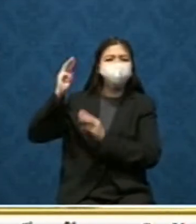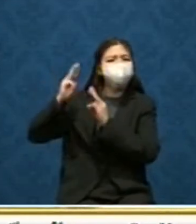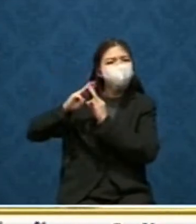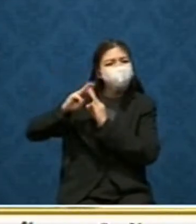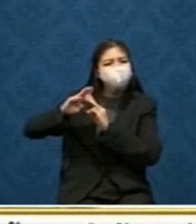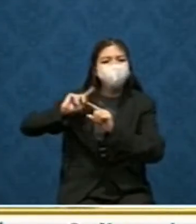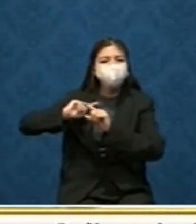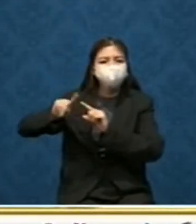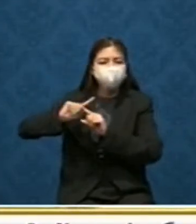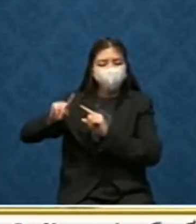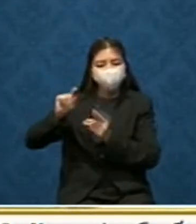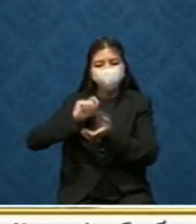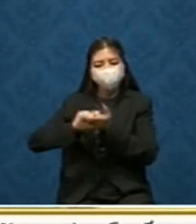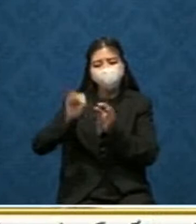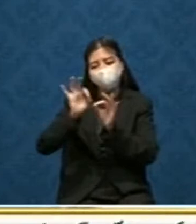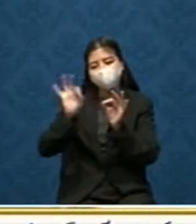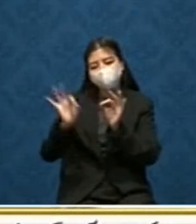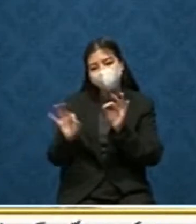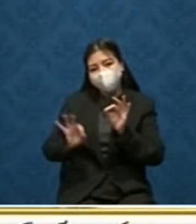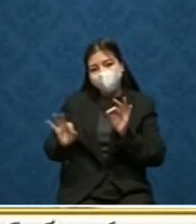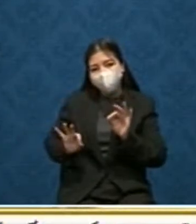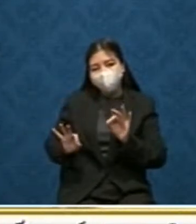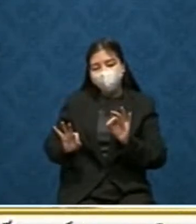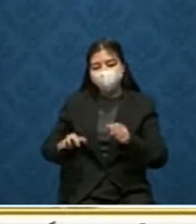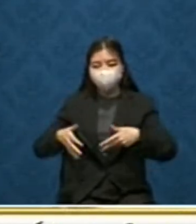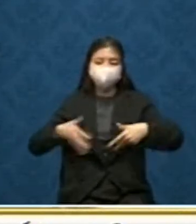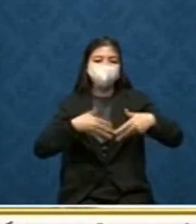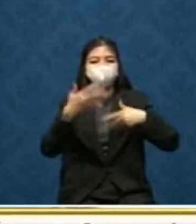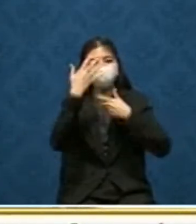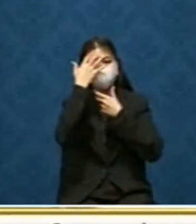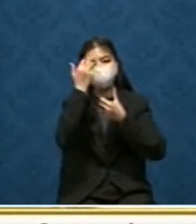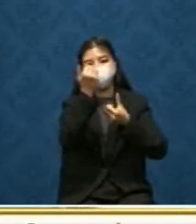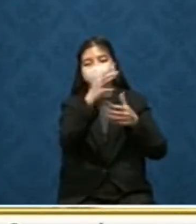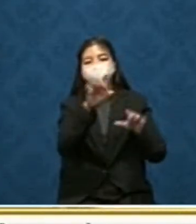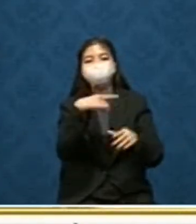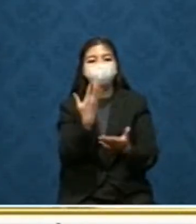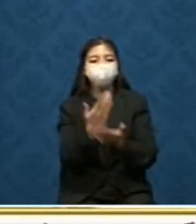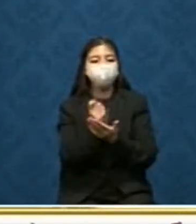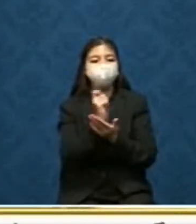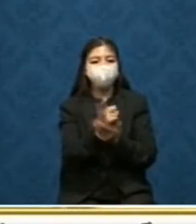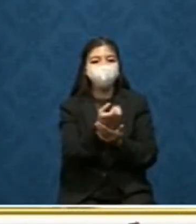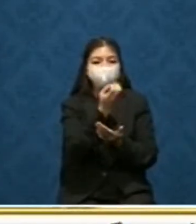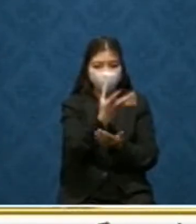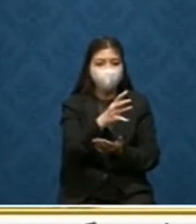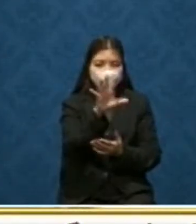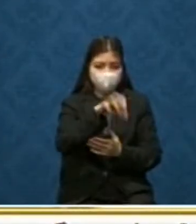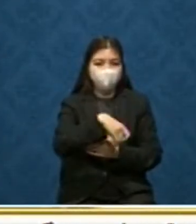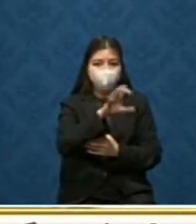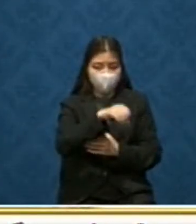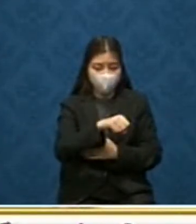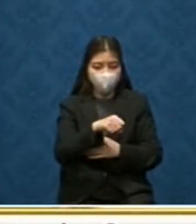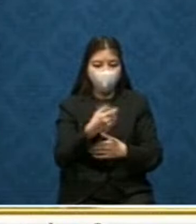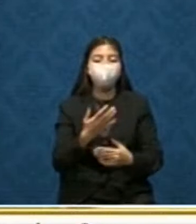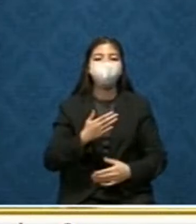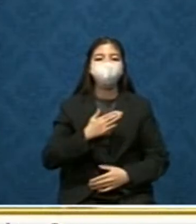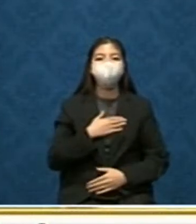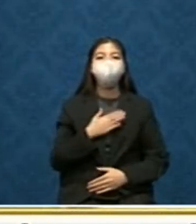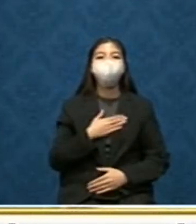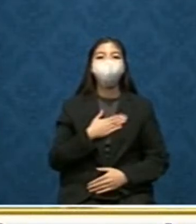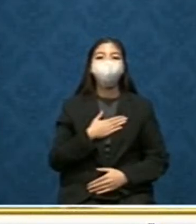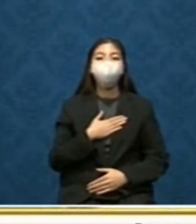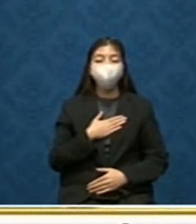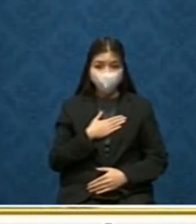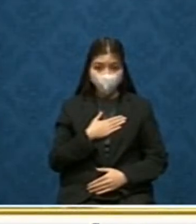าใโบายเขียนกันเต็มกระดาน ชาวบานไม่สนใจหอก ใครใหเงนเดเขาก็เอามายุคหนึ่ ยุคว่าผมนแะ